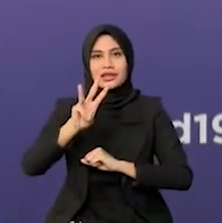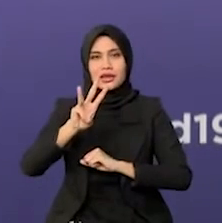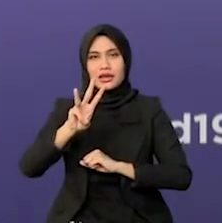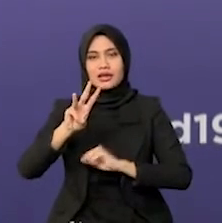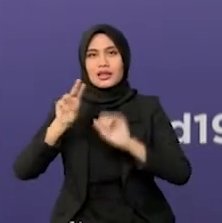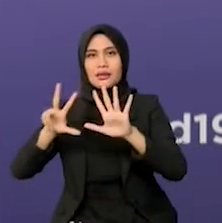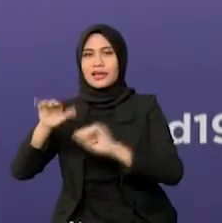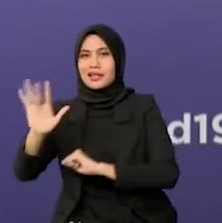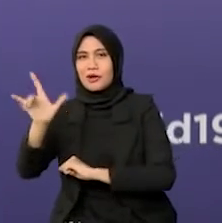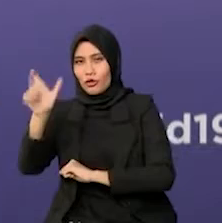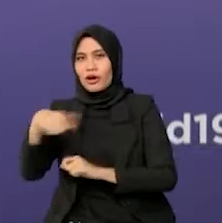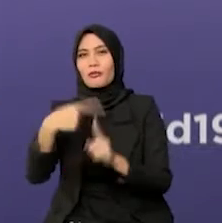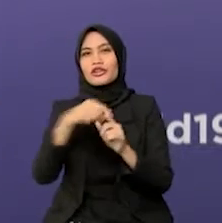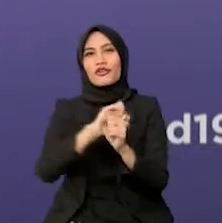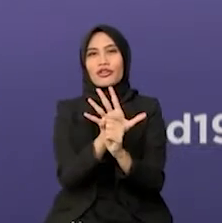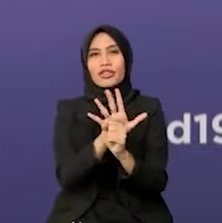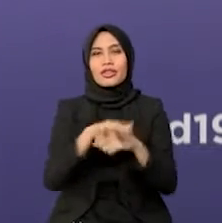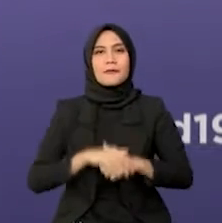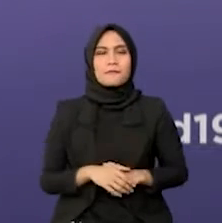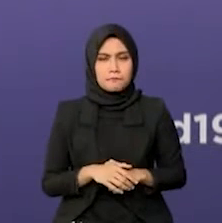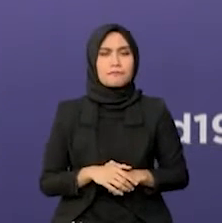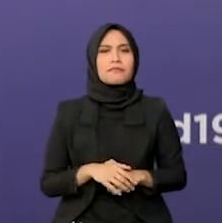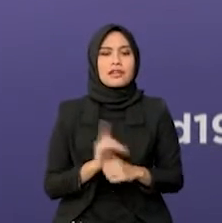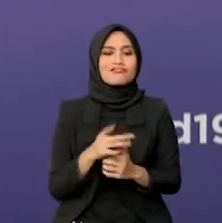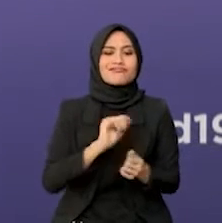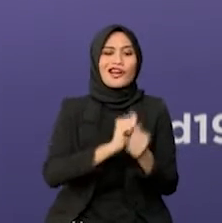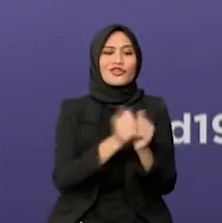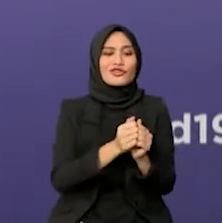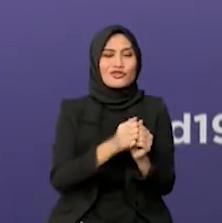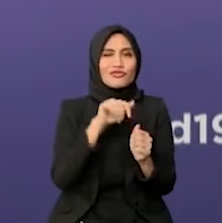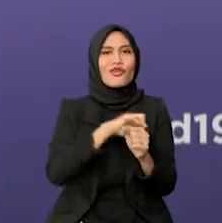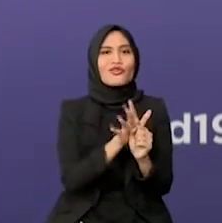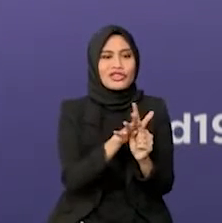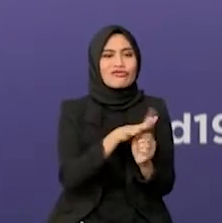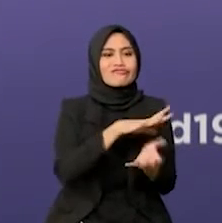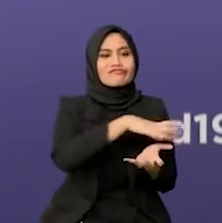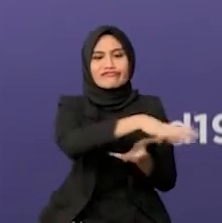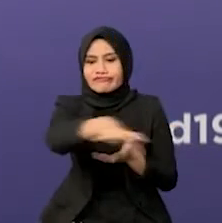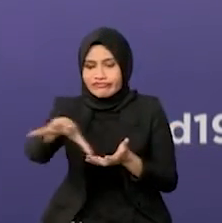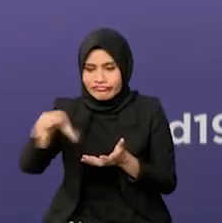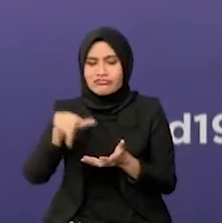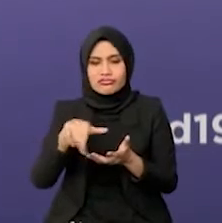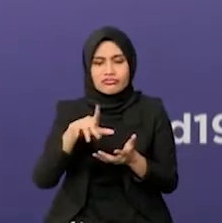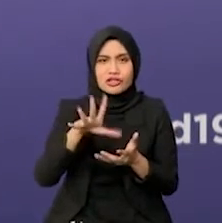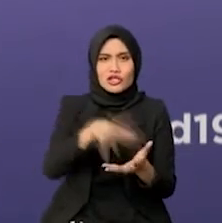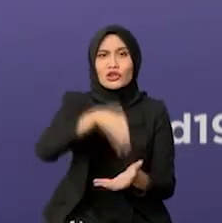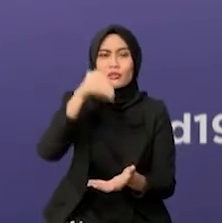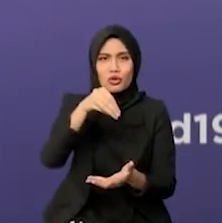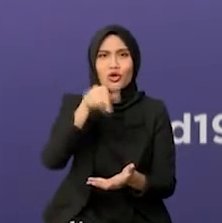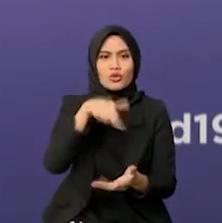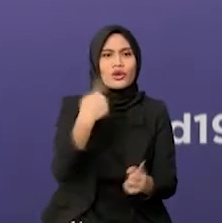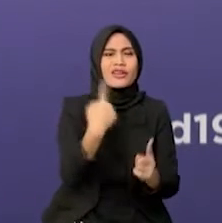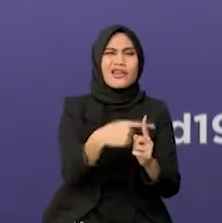56311 Pan puluh lima orang Hai kalau kita lihat sebaran kasus ini yang pertama adalah bahwa Jawa Timur